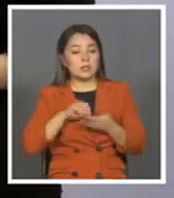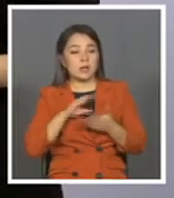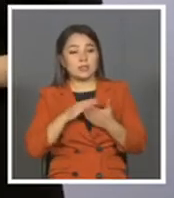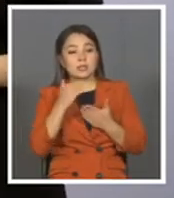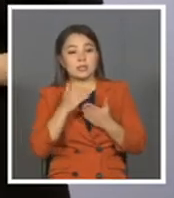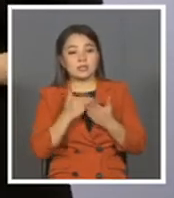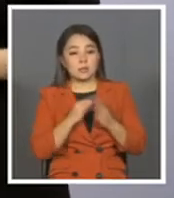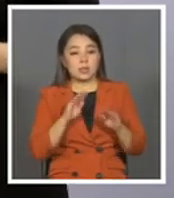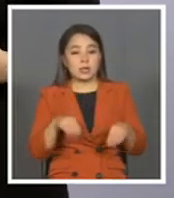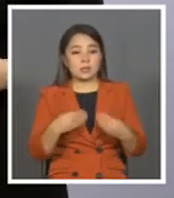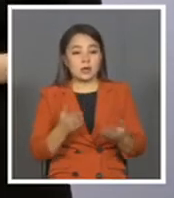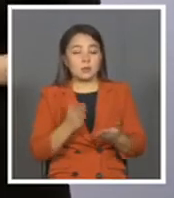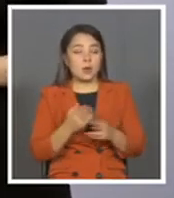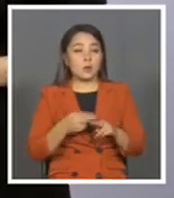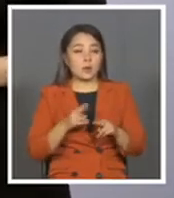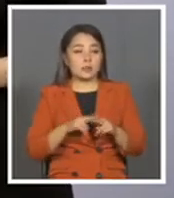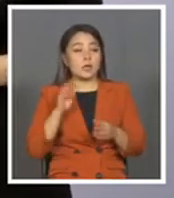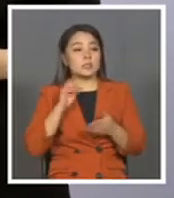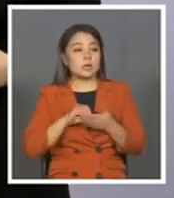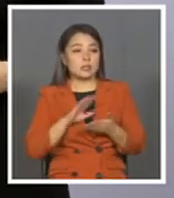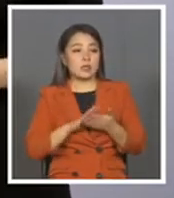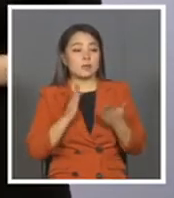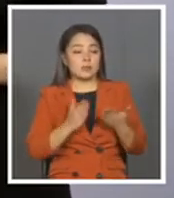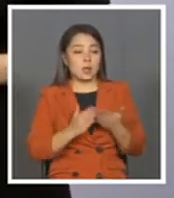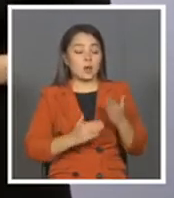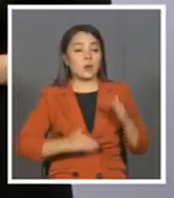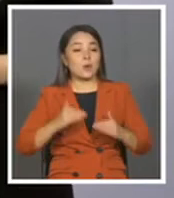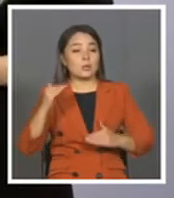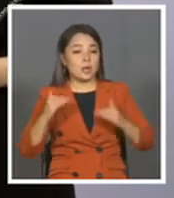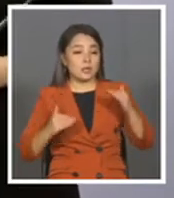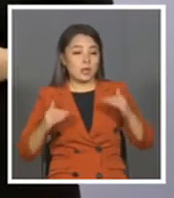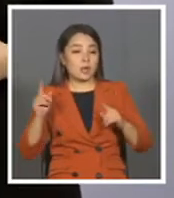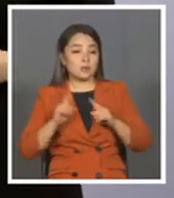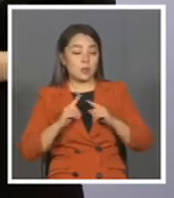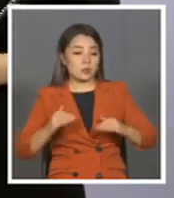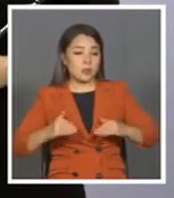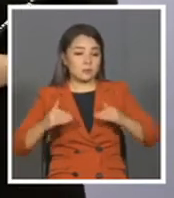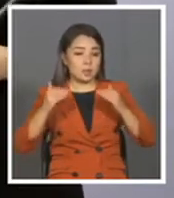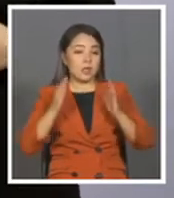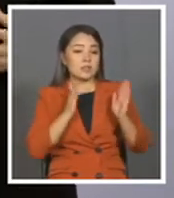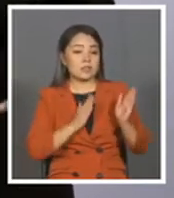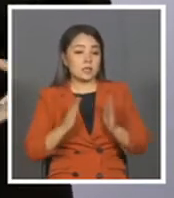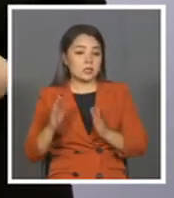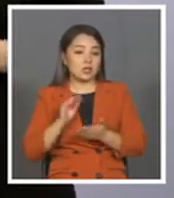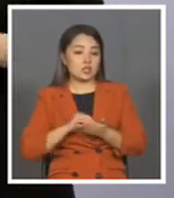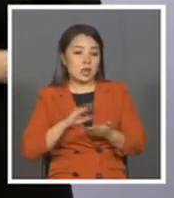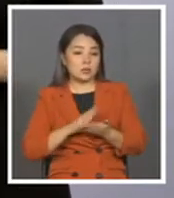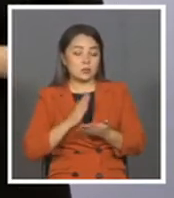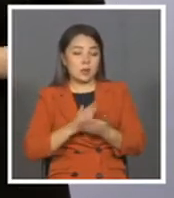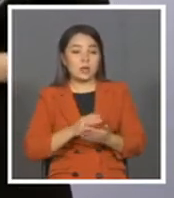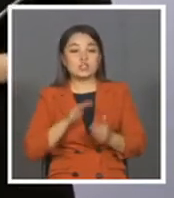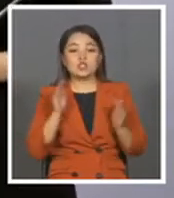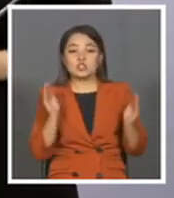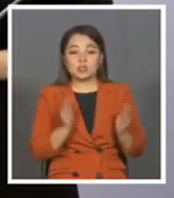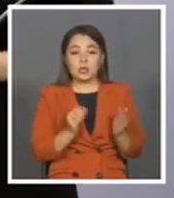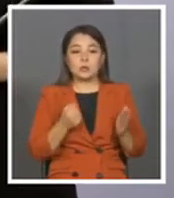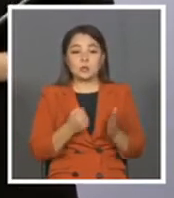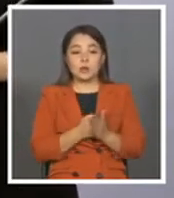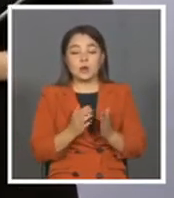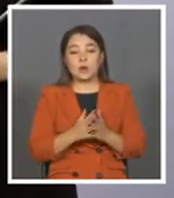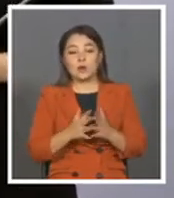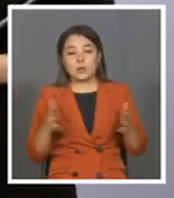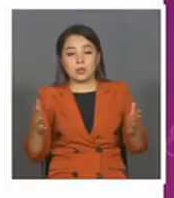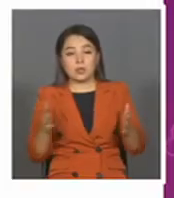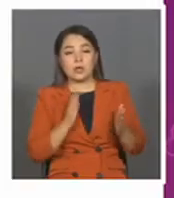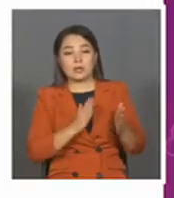тізбегі берілген, осы сандарды өсу ретімен жазу дегеніміз, оларды кішісінен үлкеніне қарай ретпен